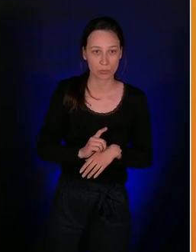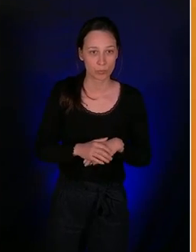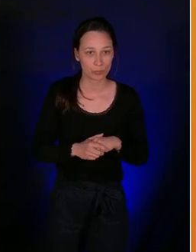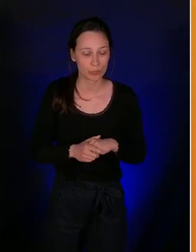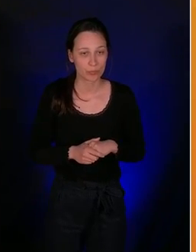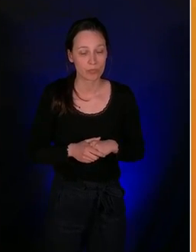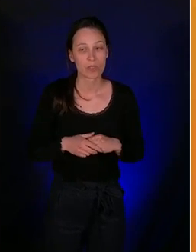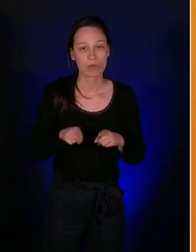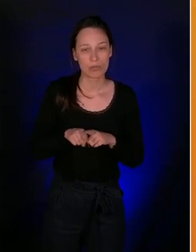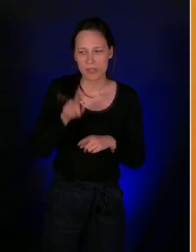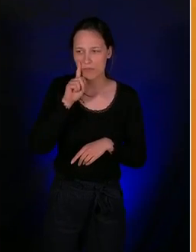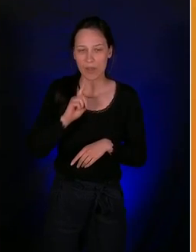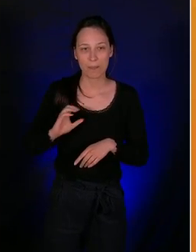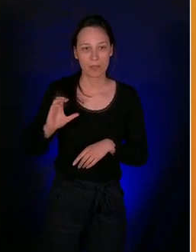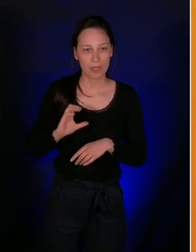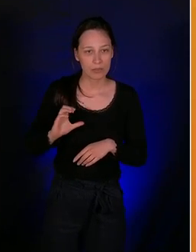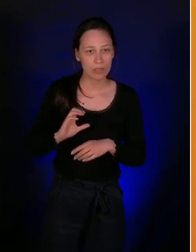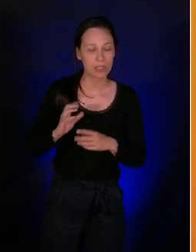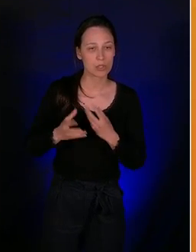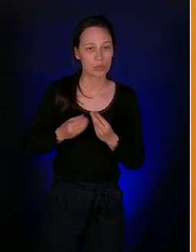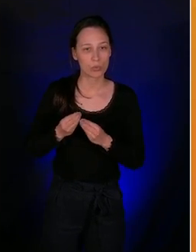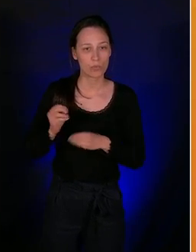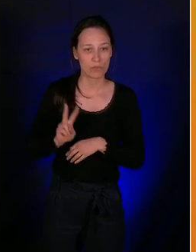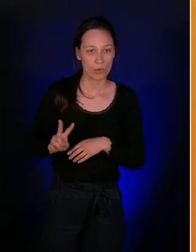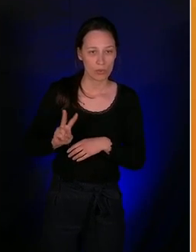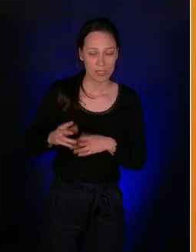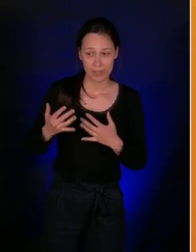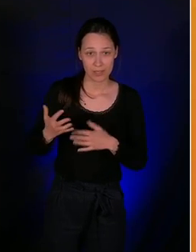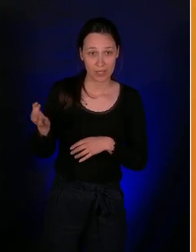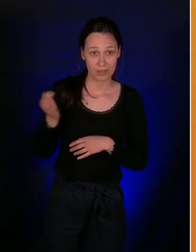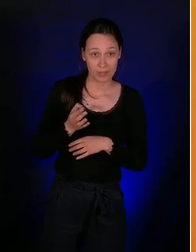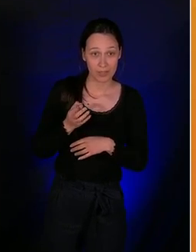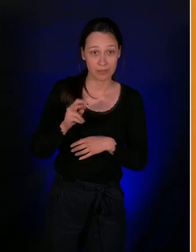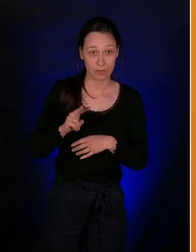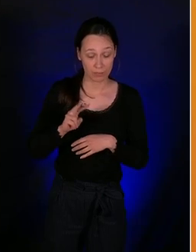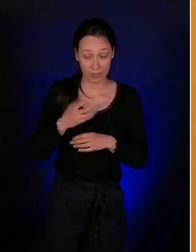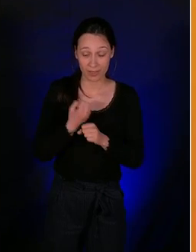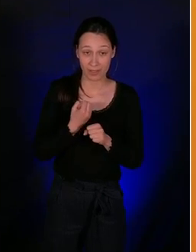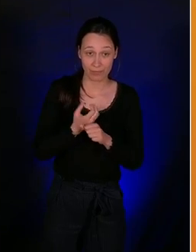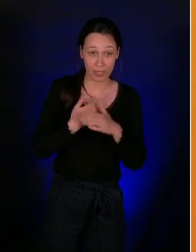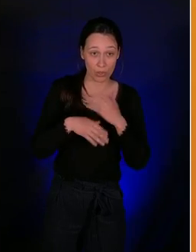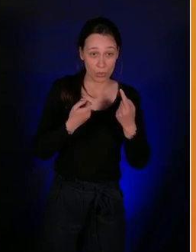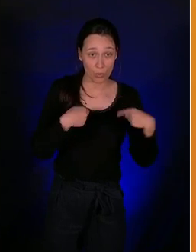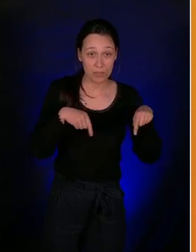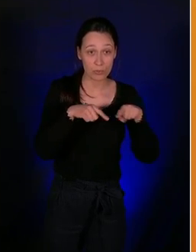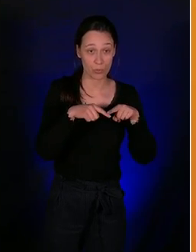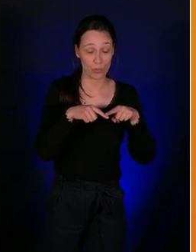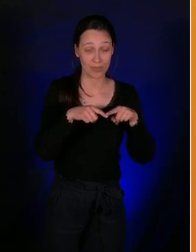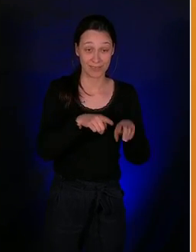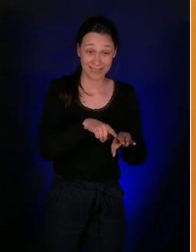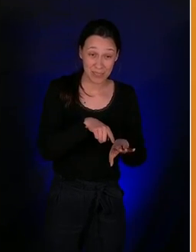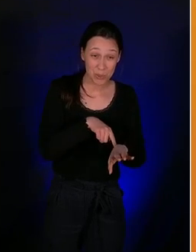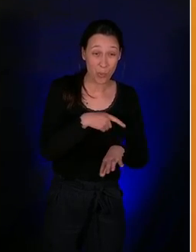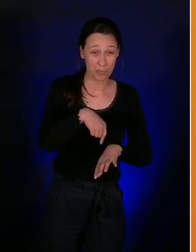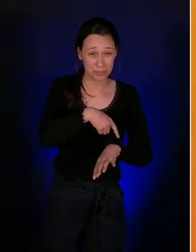Catherine l'a dit, Véronique l'a dit, le travail de commission, c'est très long, c'est très fastidieux, et c'est très tard dans la nuit, et donc parfois,